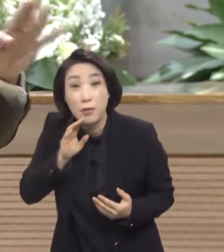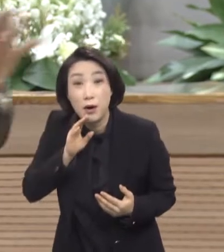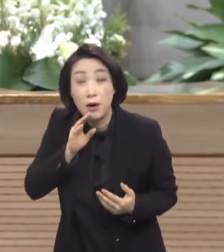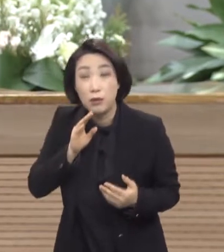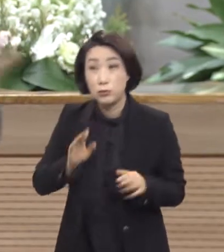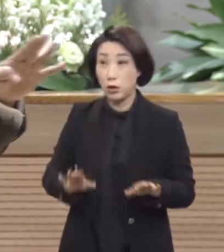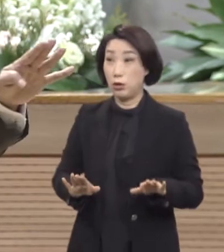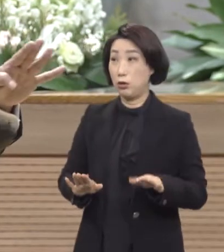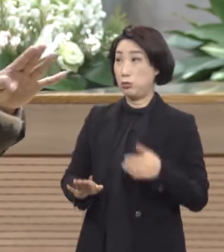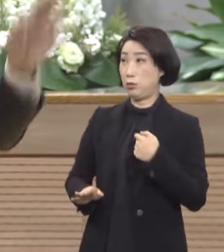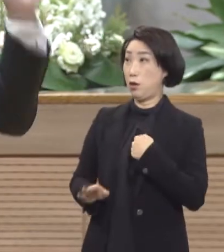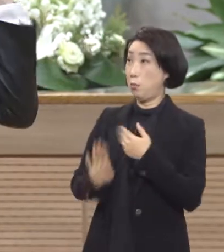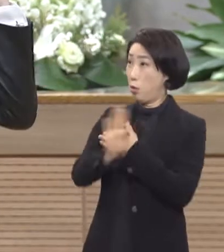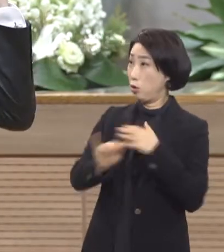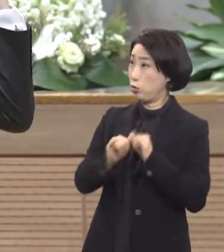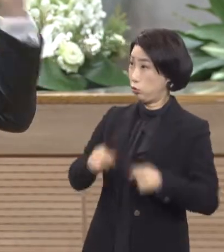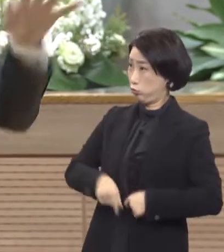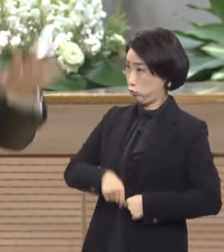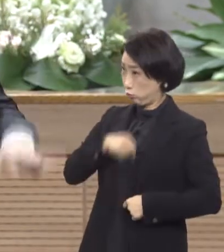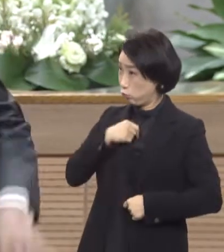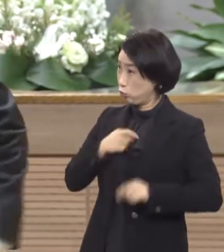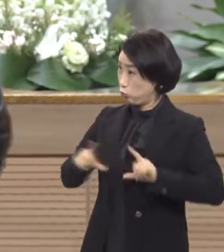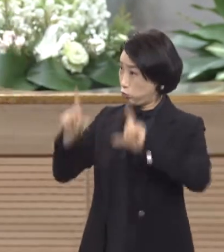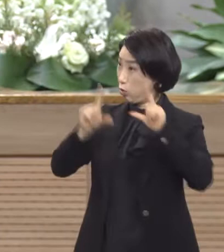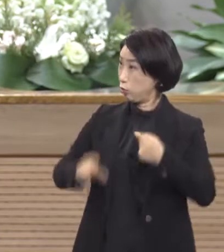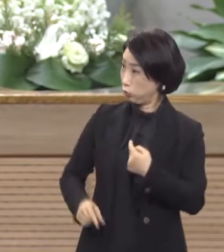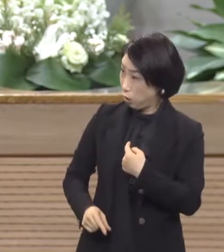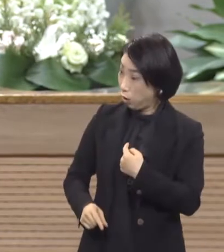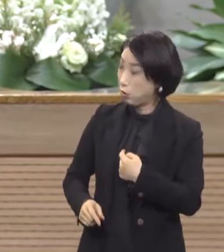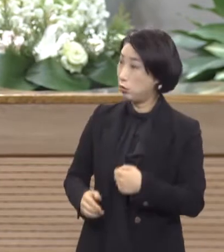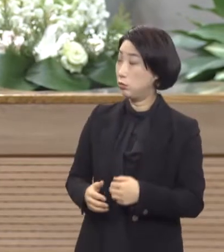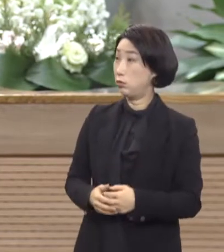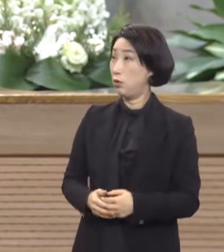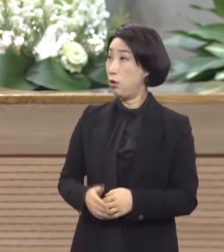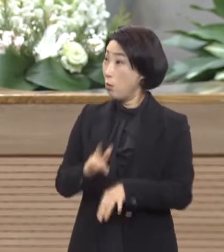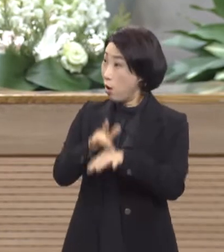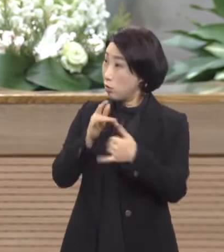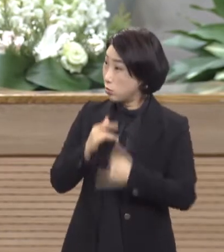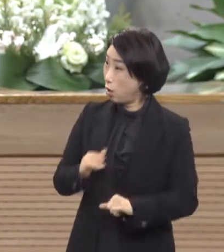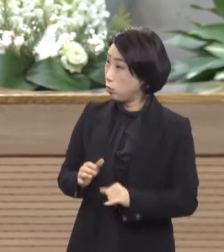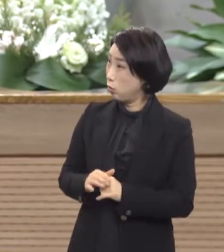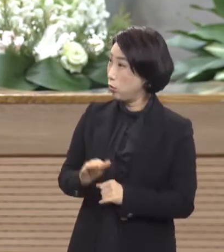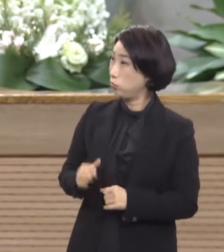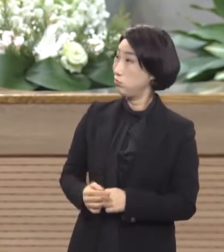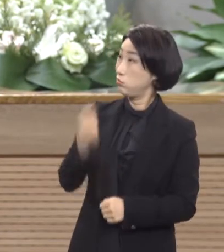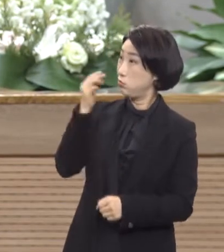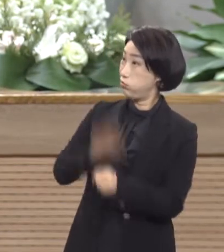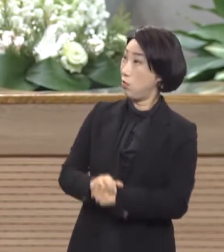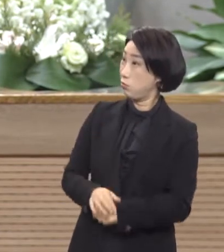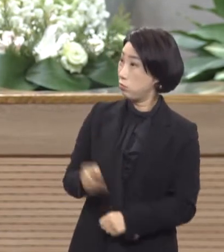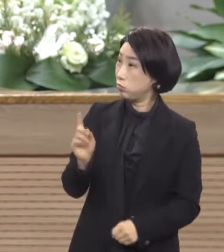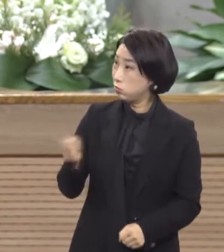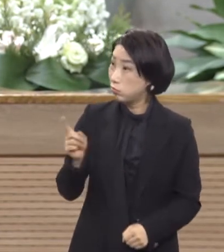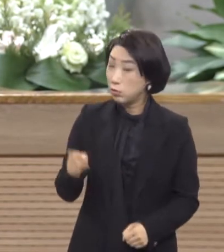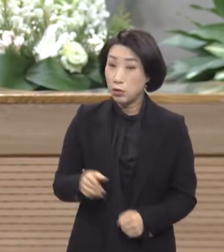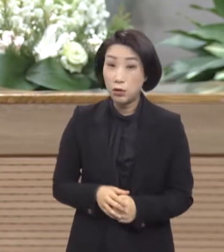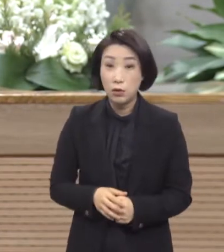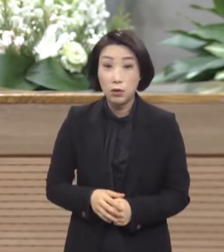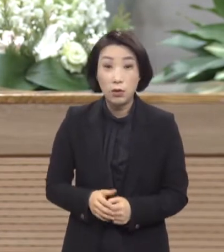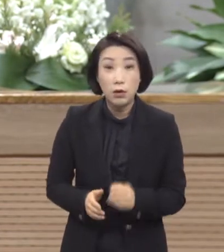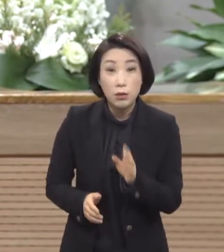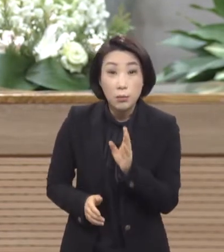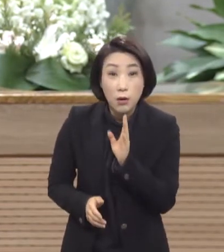저들은 바리새인이라 의롭게 살았기 때문에 마귀 새끼가 된다는 것은 상상도 안 되는 얘기